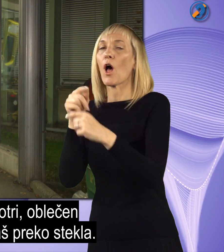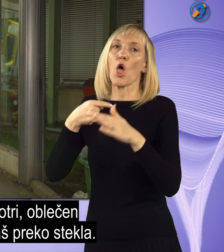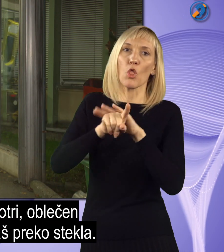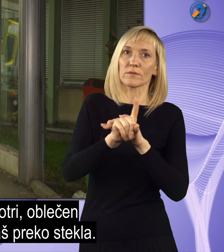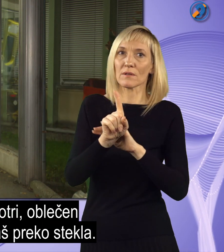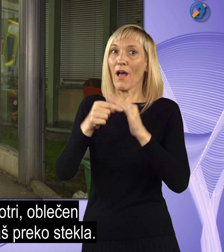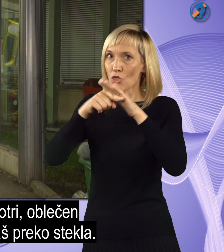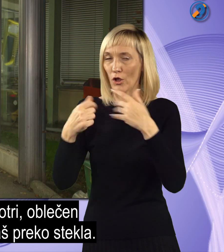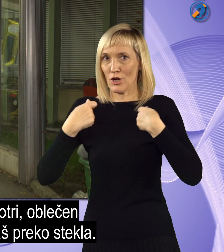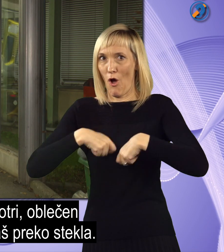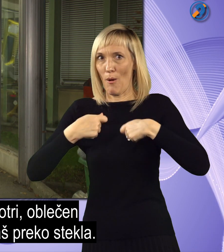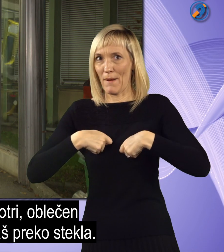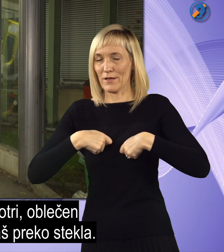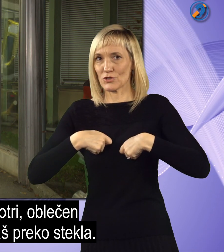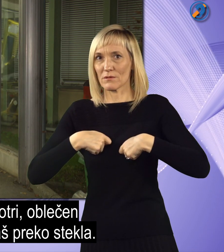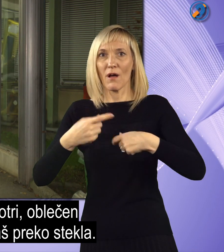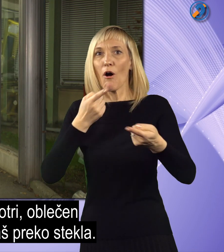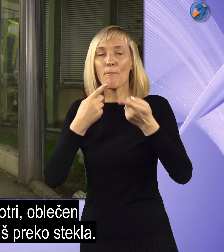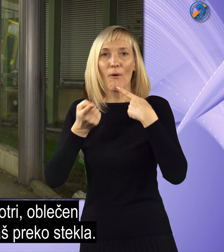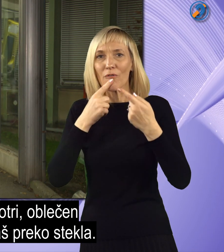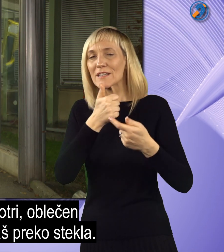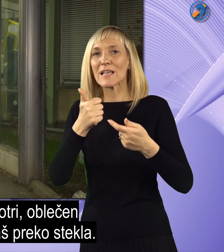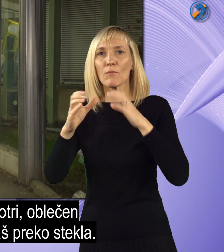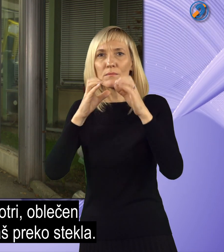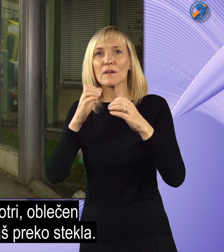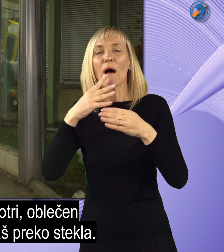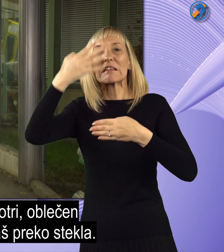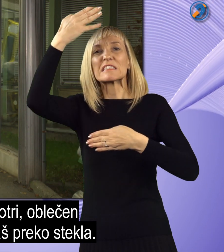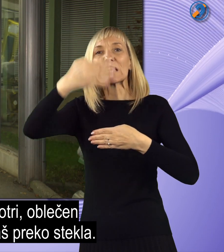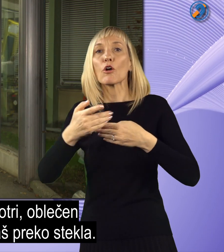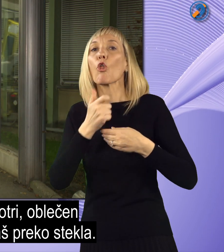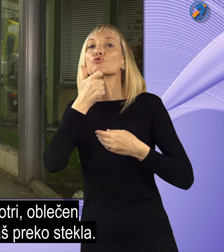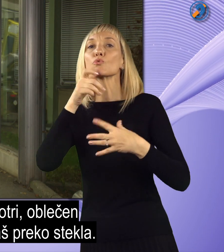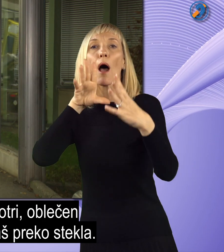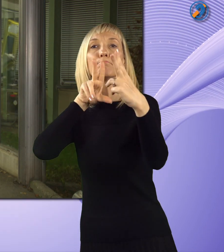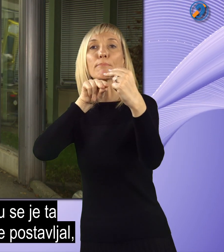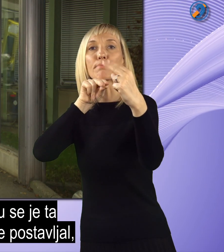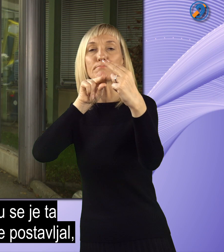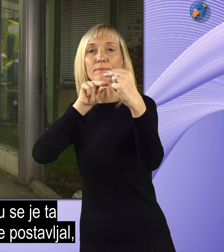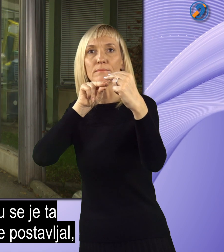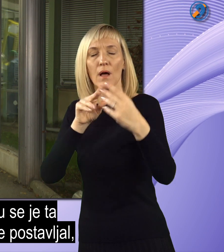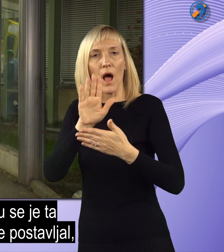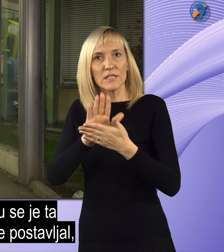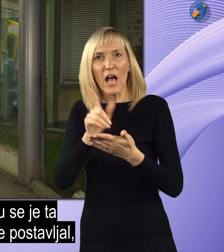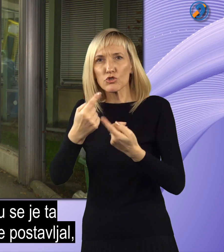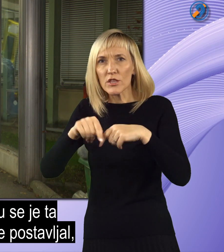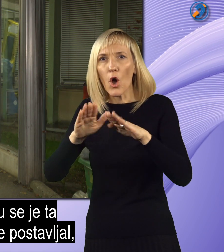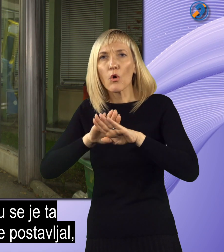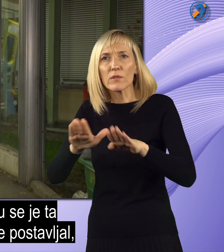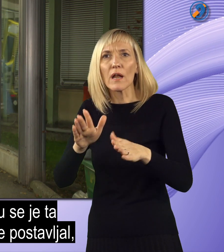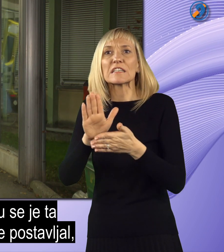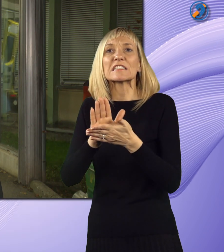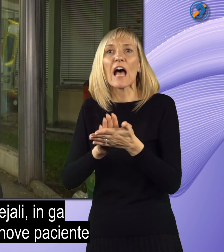noter oblečen in se pogovarjaš oziroma komuniciraš preko stekla. V začetku se je ta oddelek